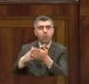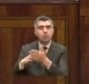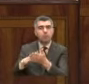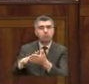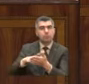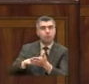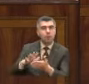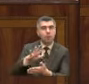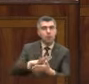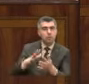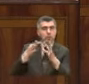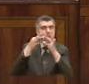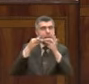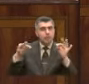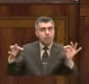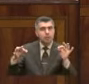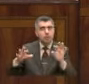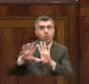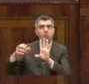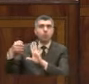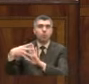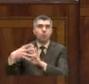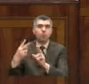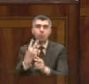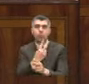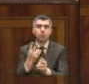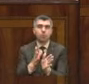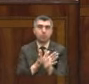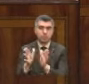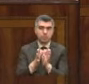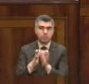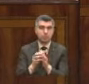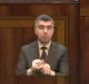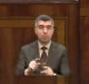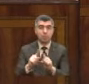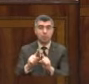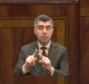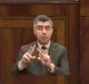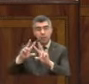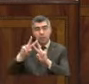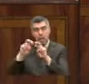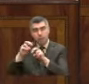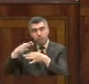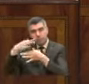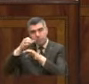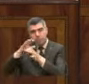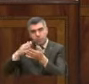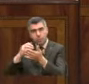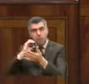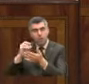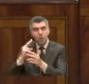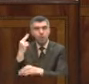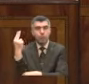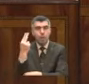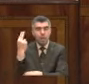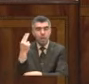الربط عن طريق الخيوط وبين والطاقة الشمسية. فيما يتعلق بالبحث العلمي، عنوان يعني المشاريع ديال البحث العلمي، تم